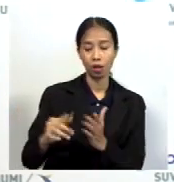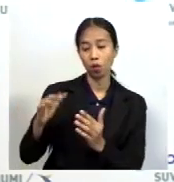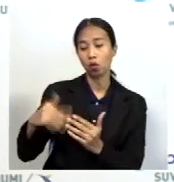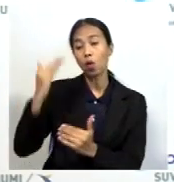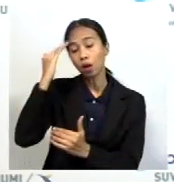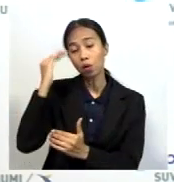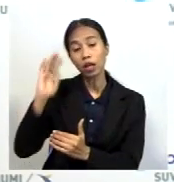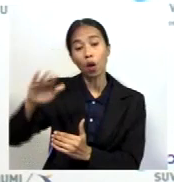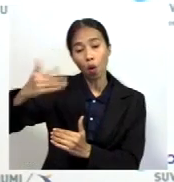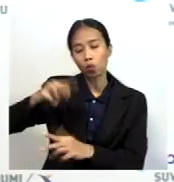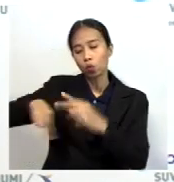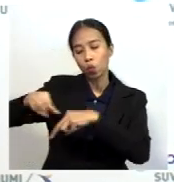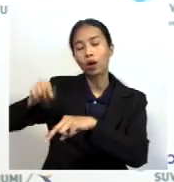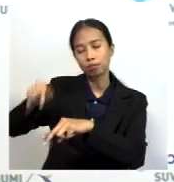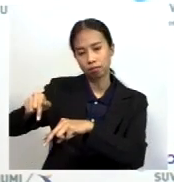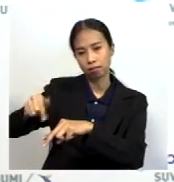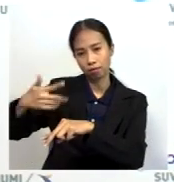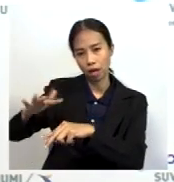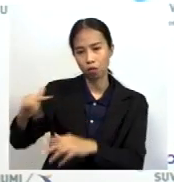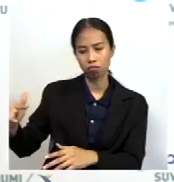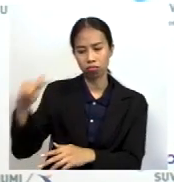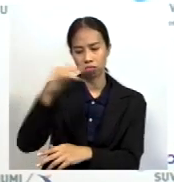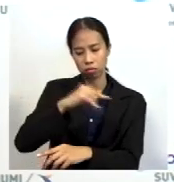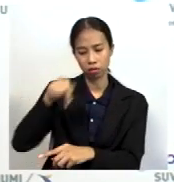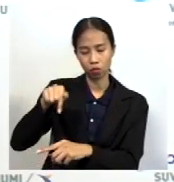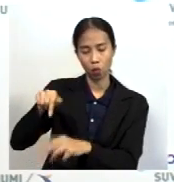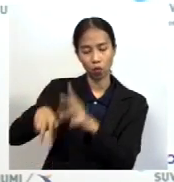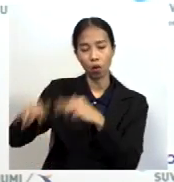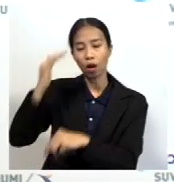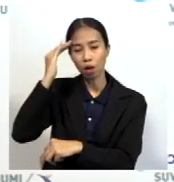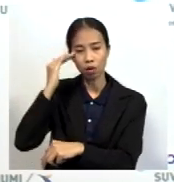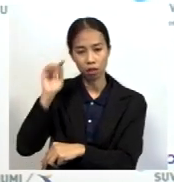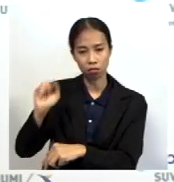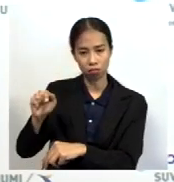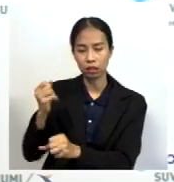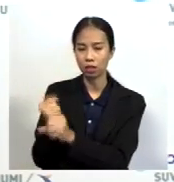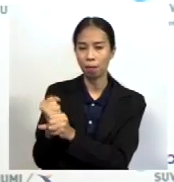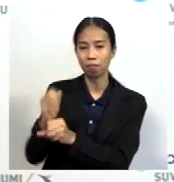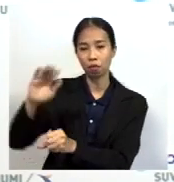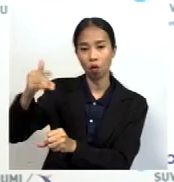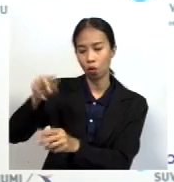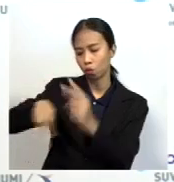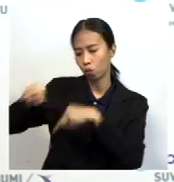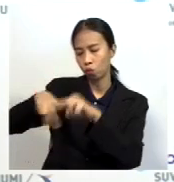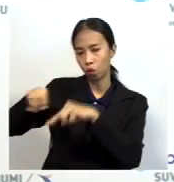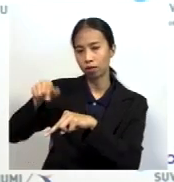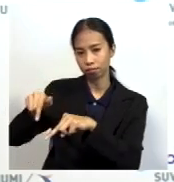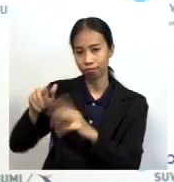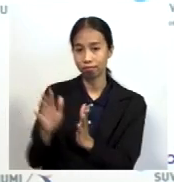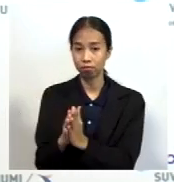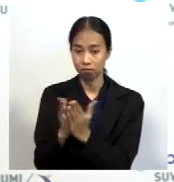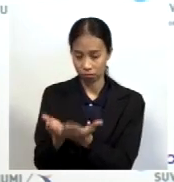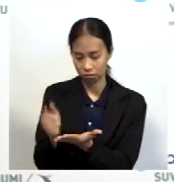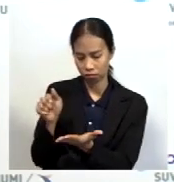างคือที่เกาหลีนะครับทุกสายการบินที่เดินทางมาจากประเทศเกาหลีเนี่ยเขาจะดำเนินการตรวจสอบเอกสาร